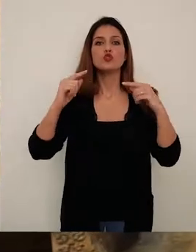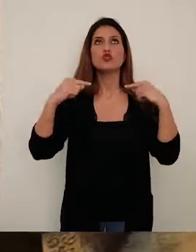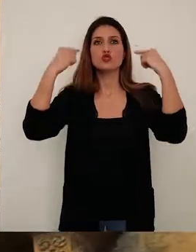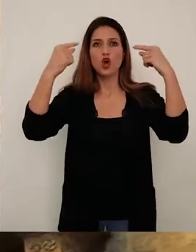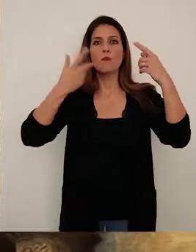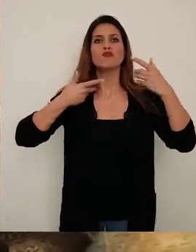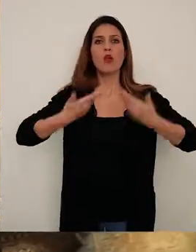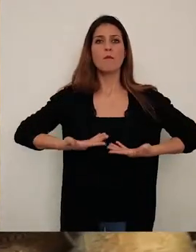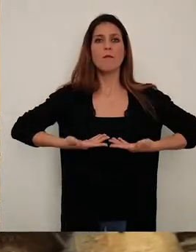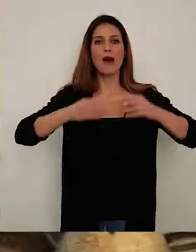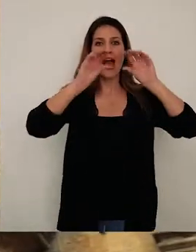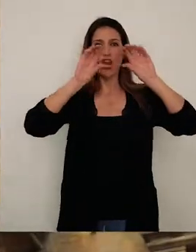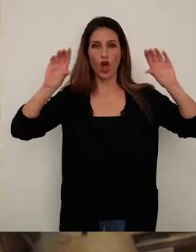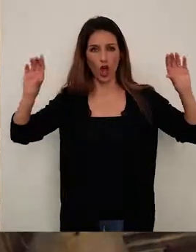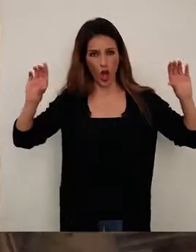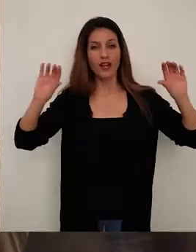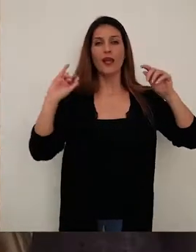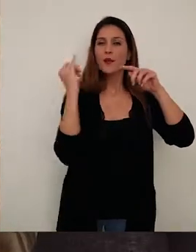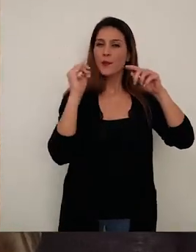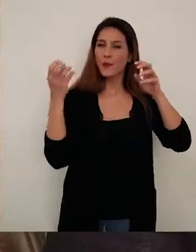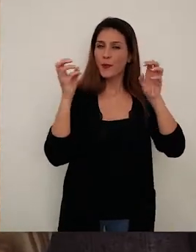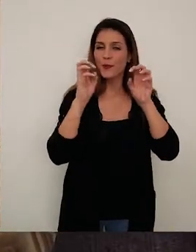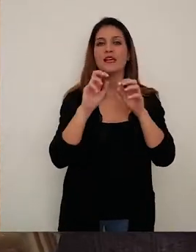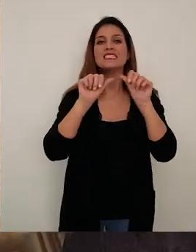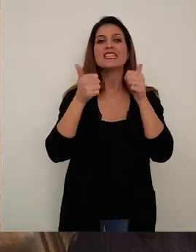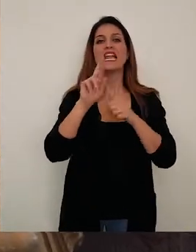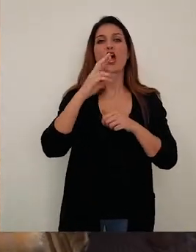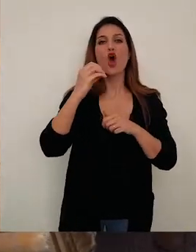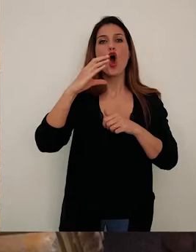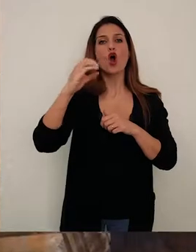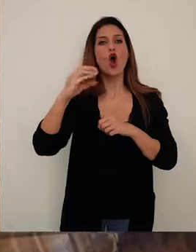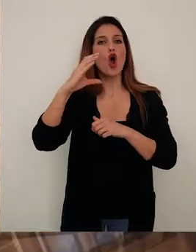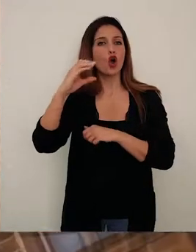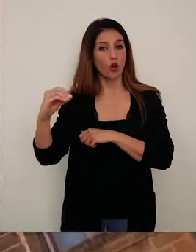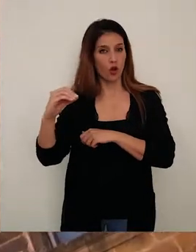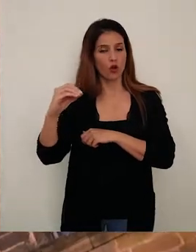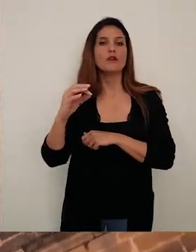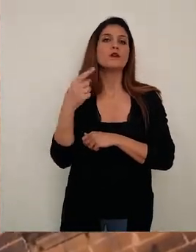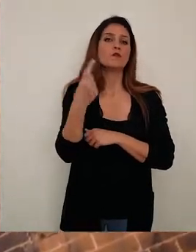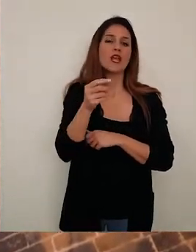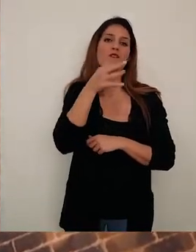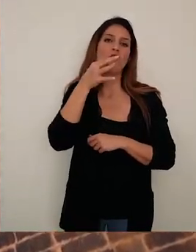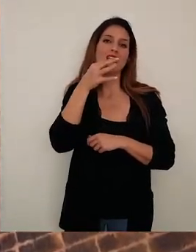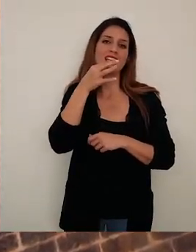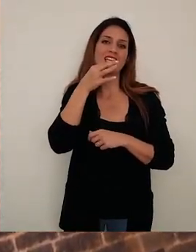splendido balcone finemente adornato in stile rococò, segno tangibile dell'ingentilimento della struttura.